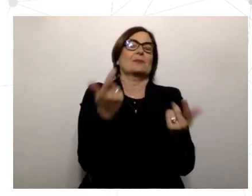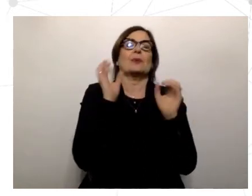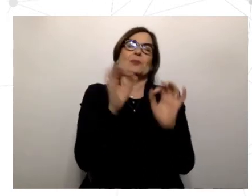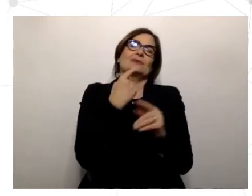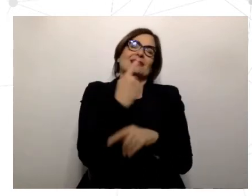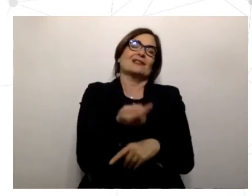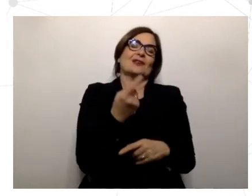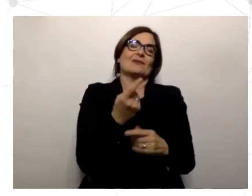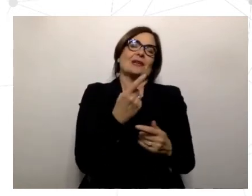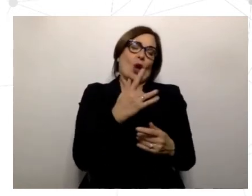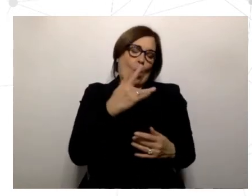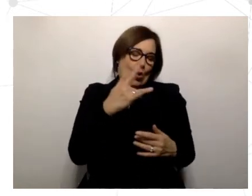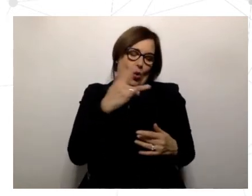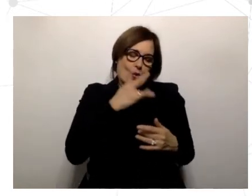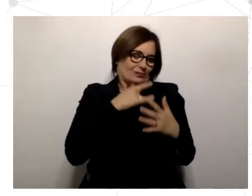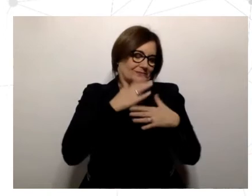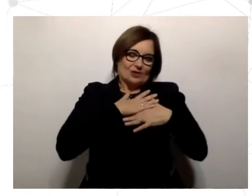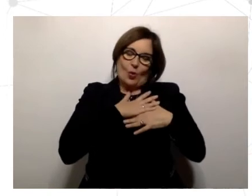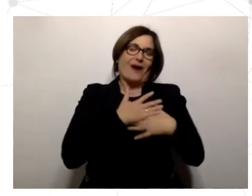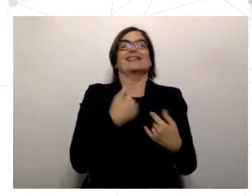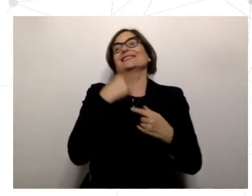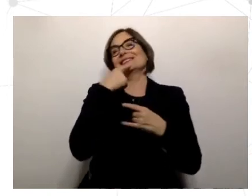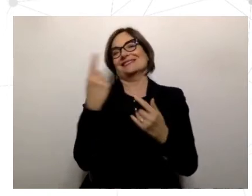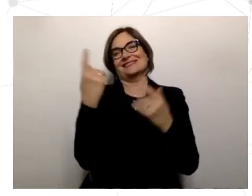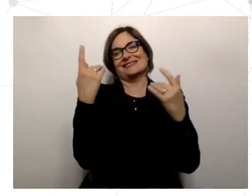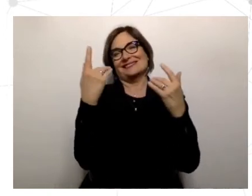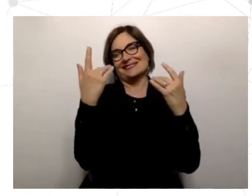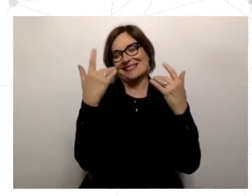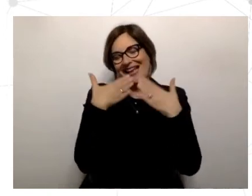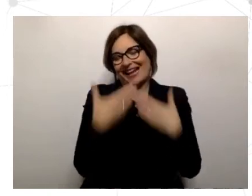ringraziamento che viene dal nostro cuore.